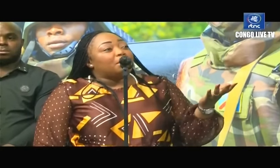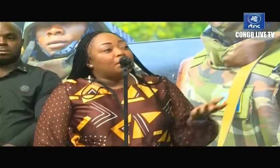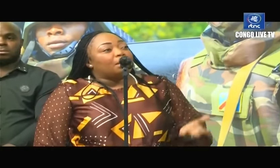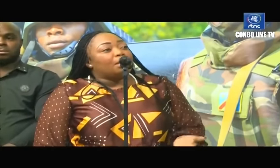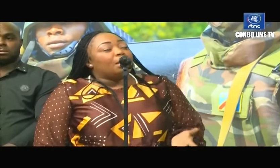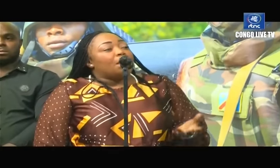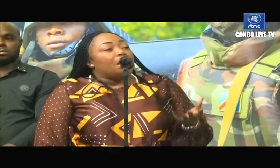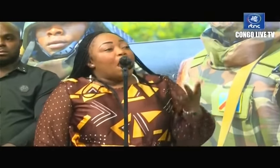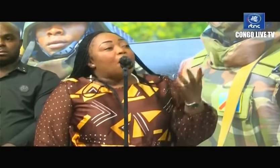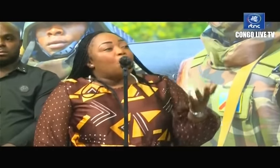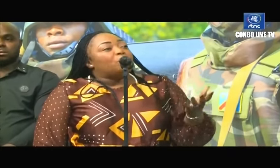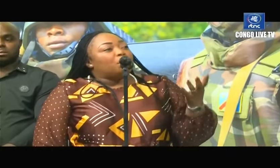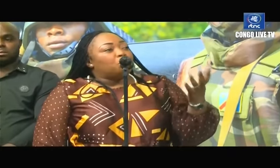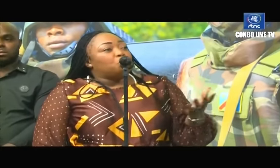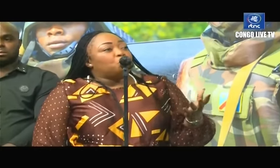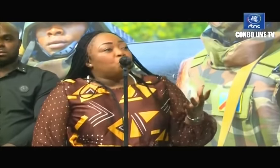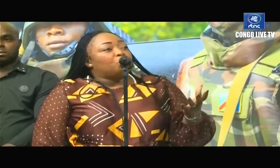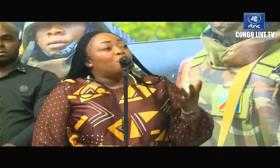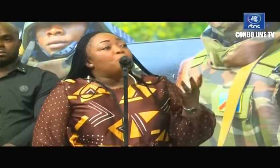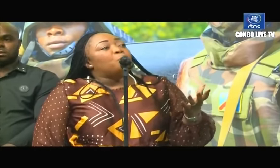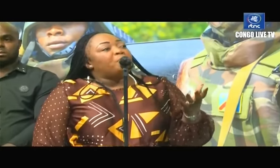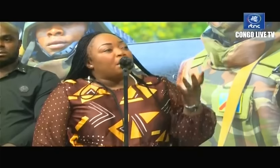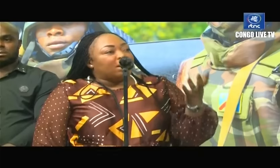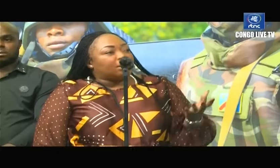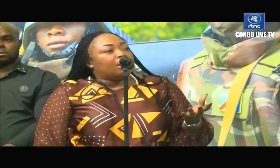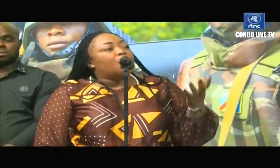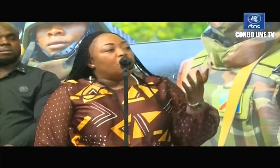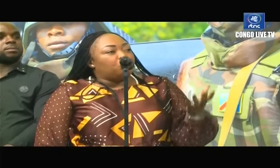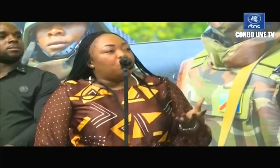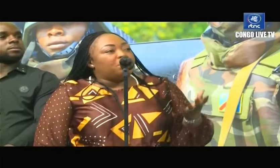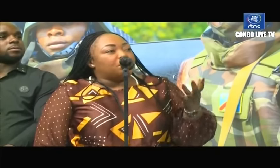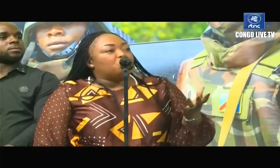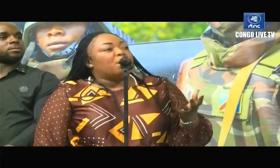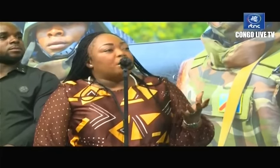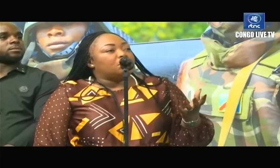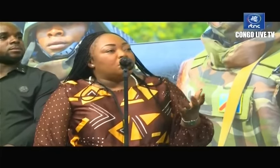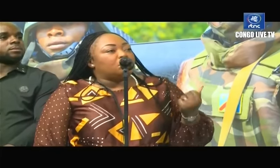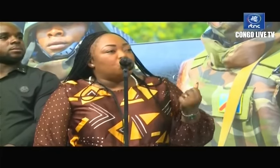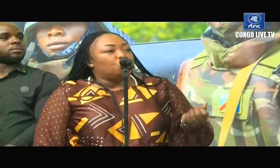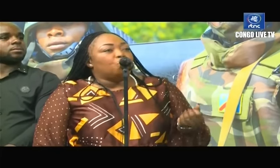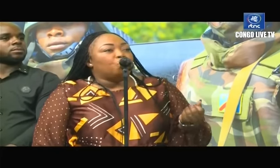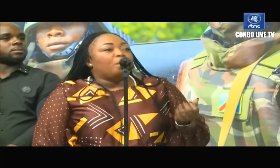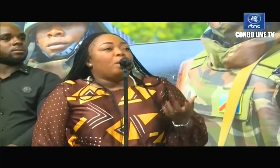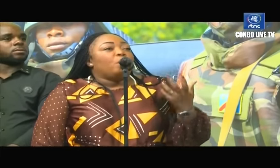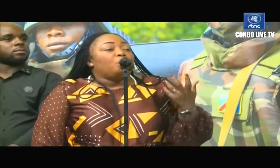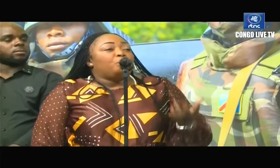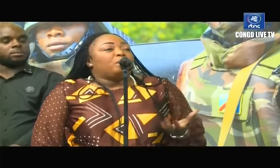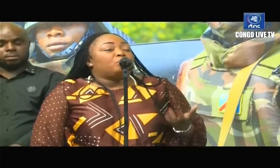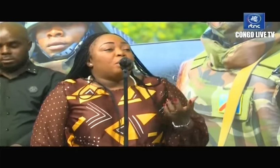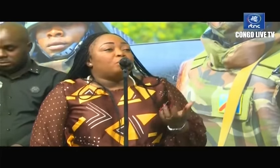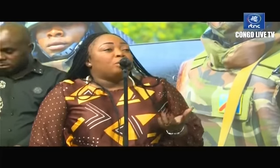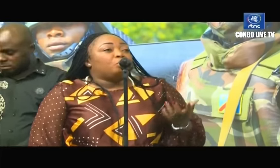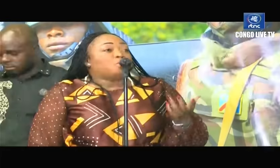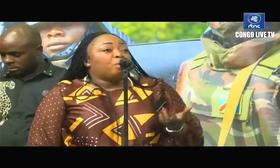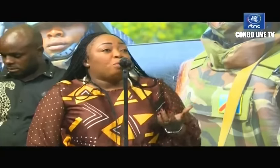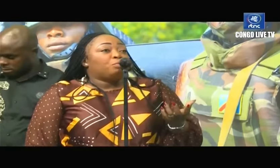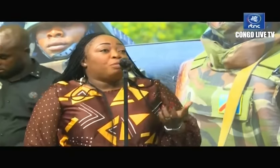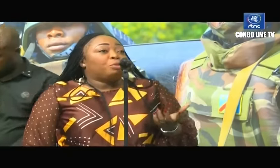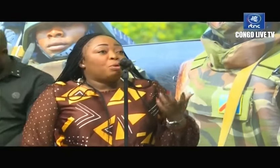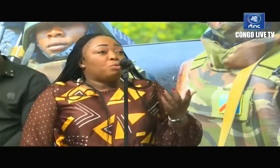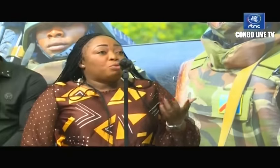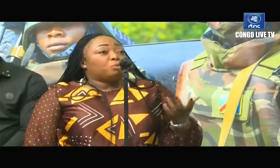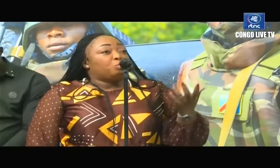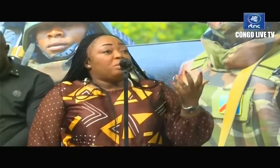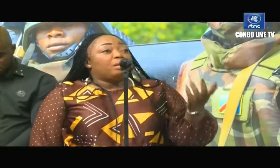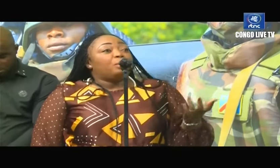de la batterie. À quand la production de la première batterie en République démocratique du Congo? Une question d'actualité au porte-parole du